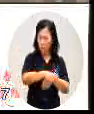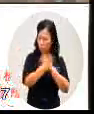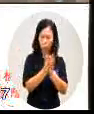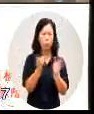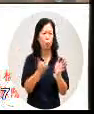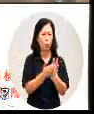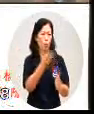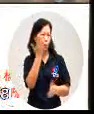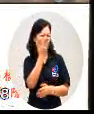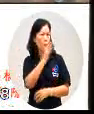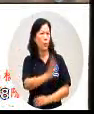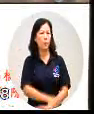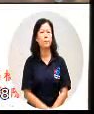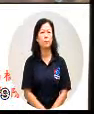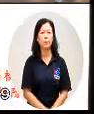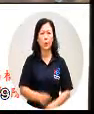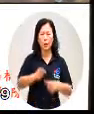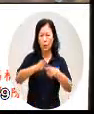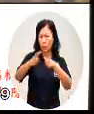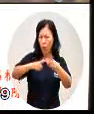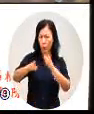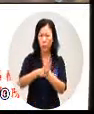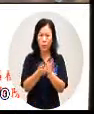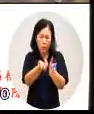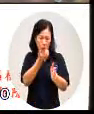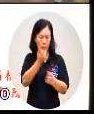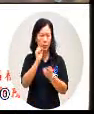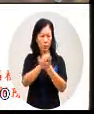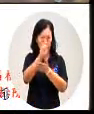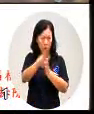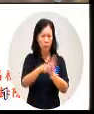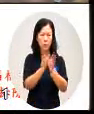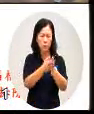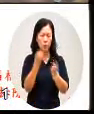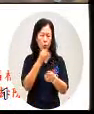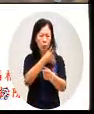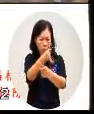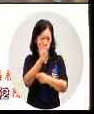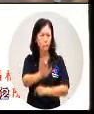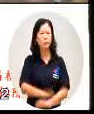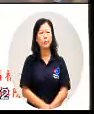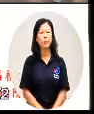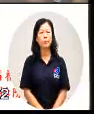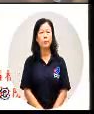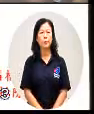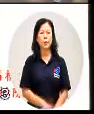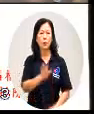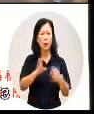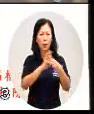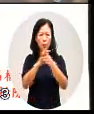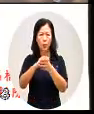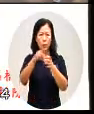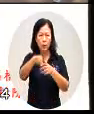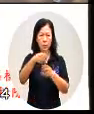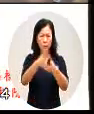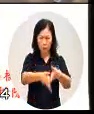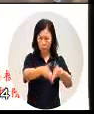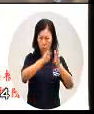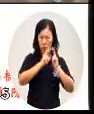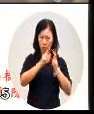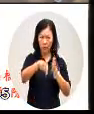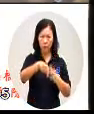个，公园我前边的市政报告吼，我有甲你咨询吼，有关于镰仓桥、镰仓桥